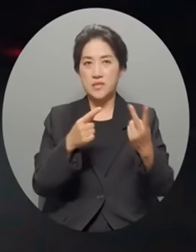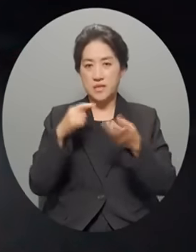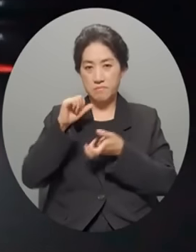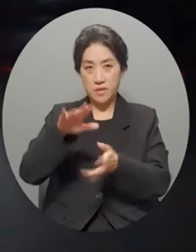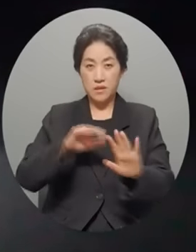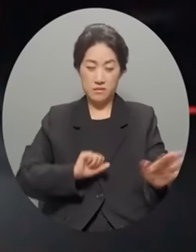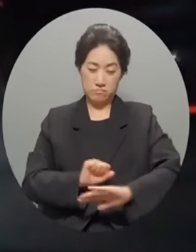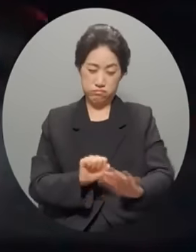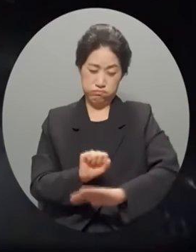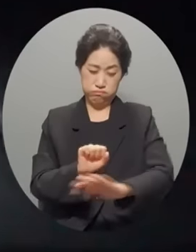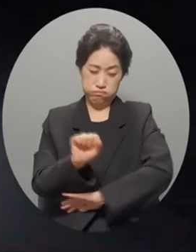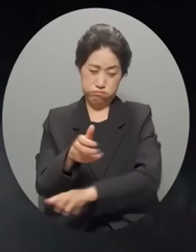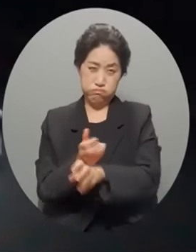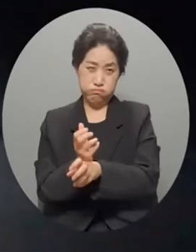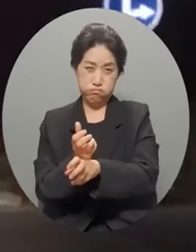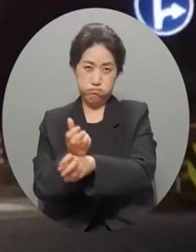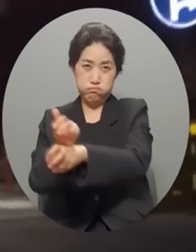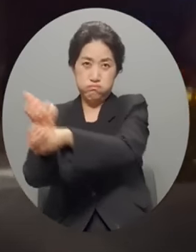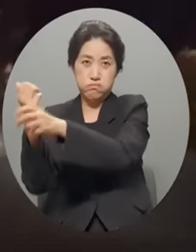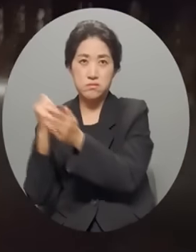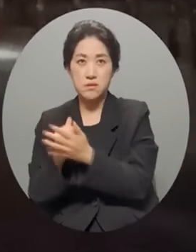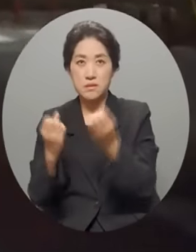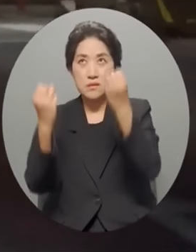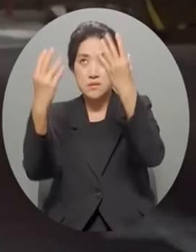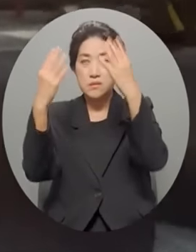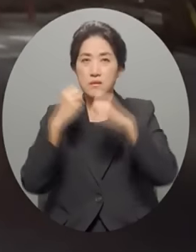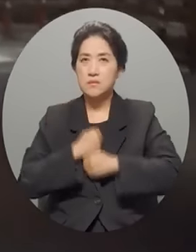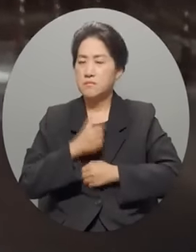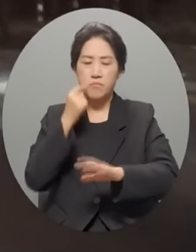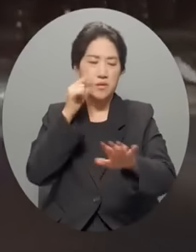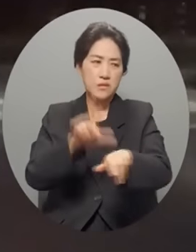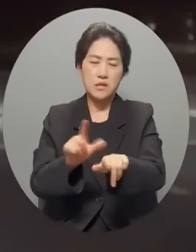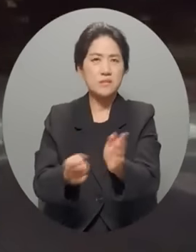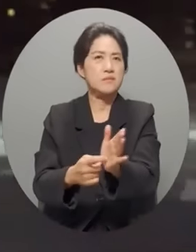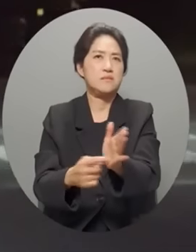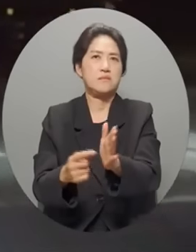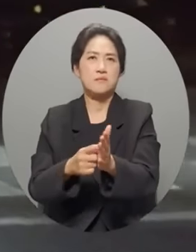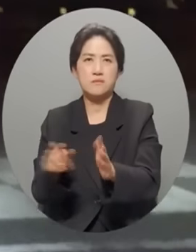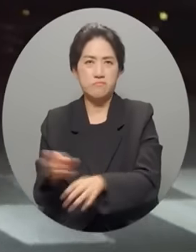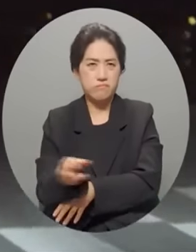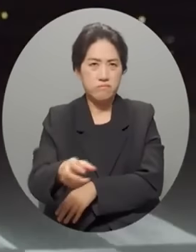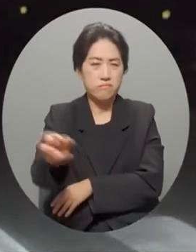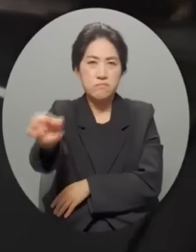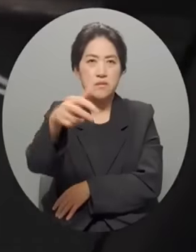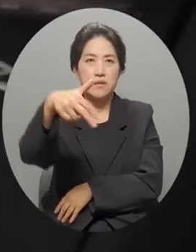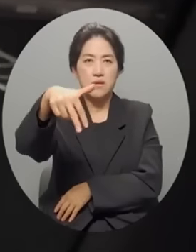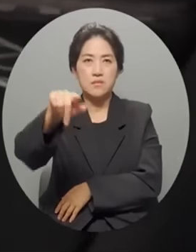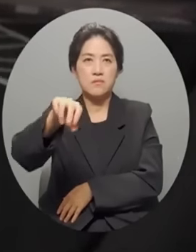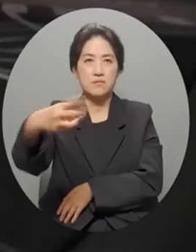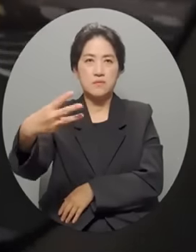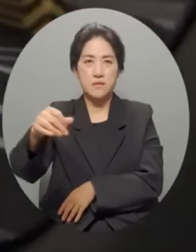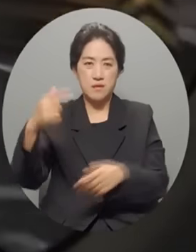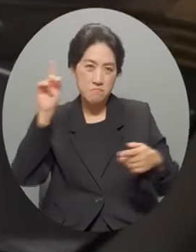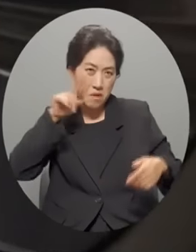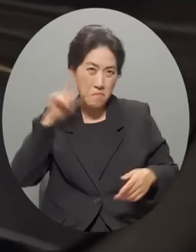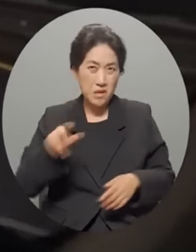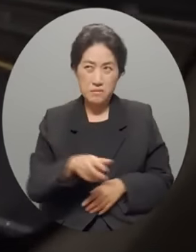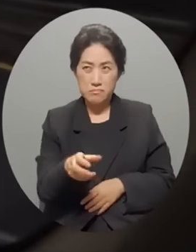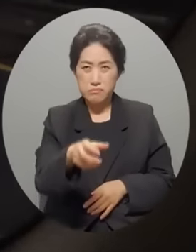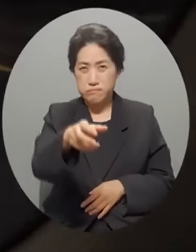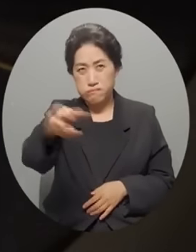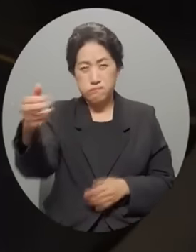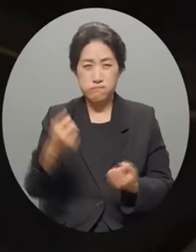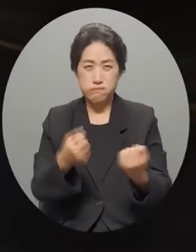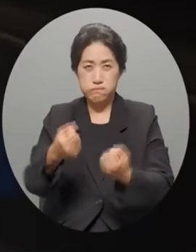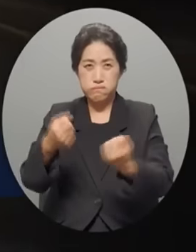질주를 시작합니다. 신호 지킬 여유조차 없습니다. 정슬기 씨도 매일 밤 이 길을 따라 차를